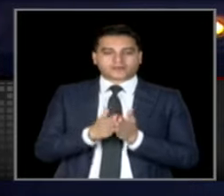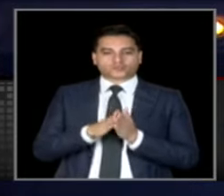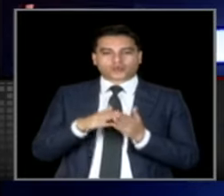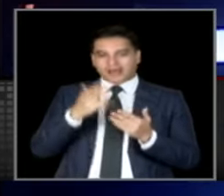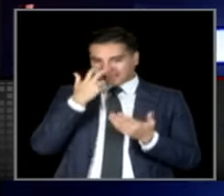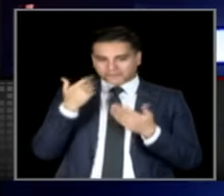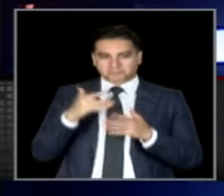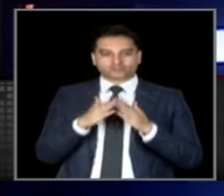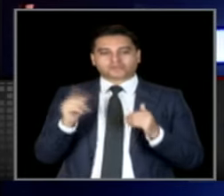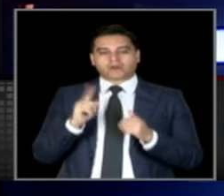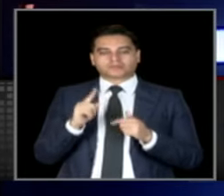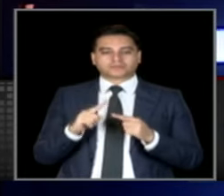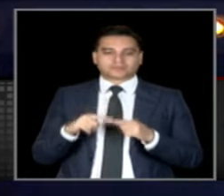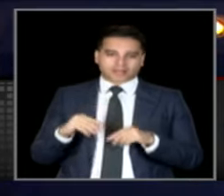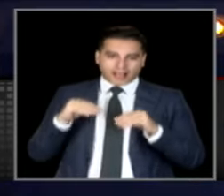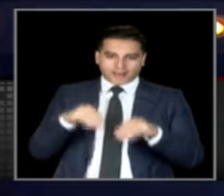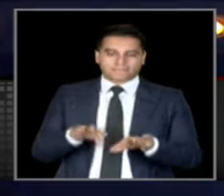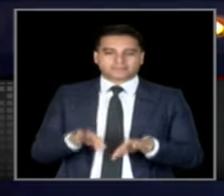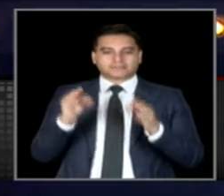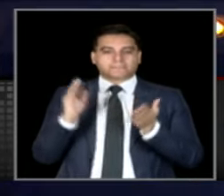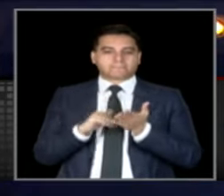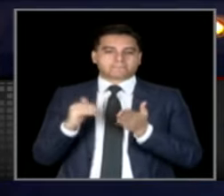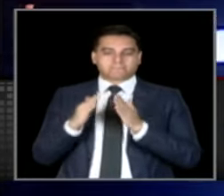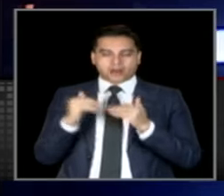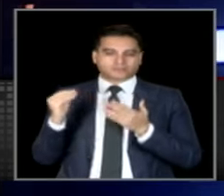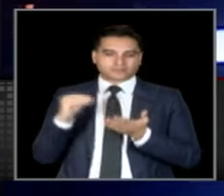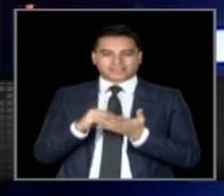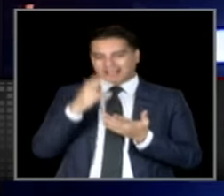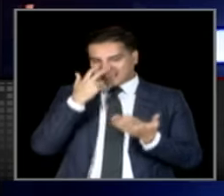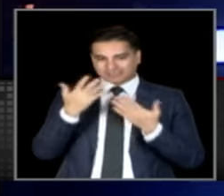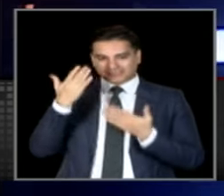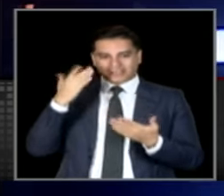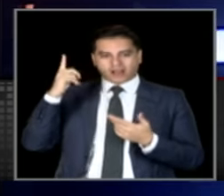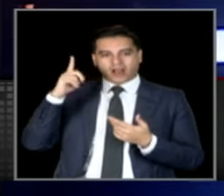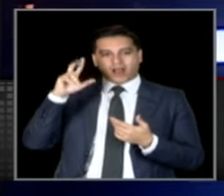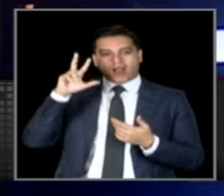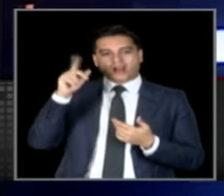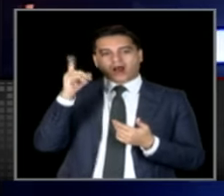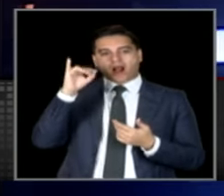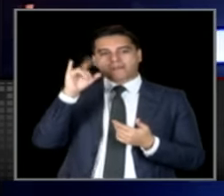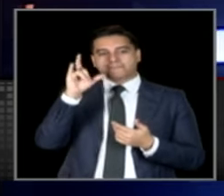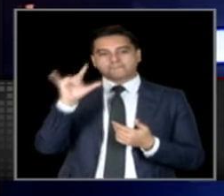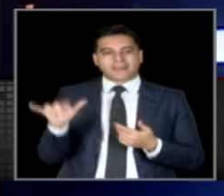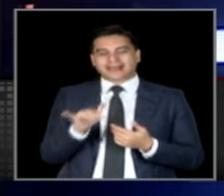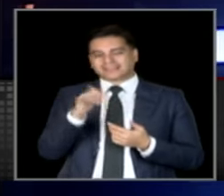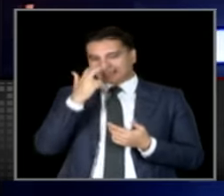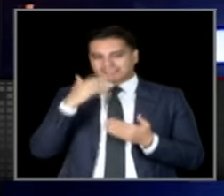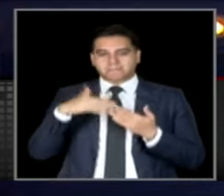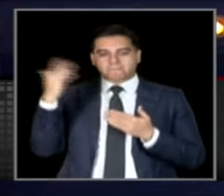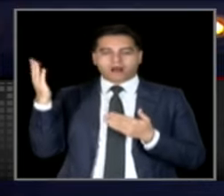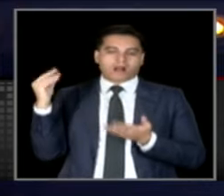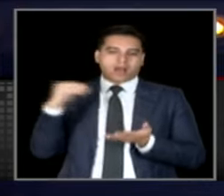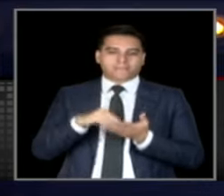أيمن إجابتك. رخا. رخا ما كانش من الجالية التاني. الأرمينية التاني. أحمد التاني.